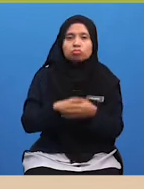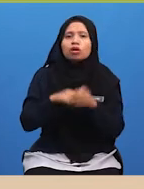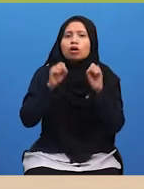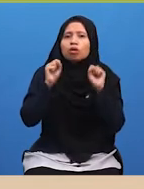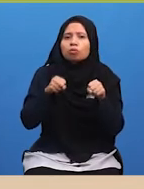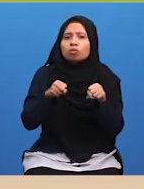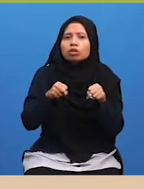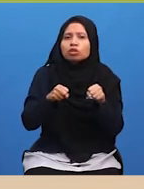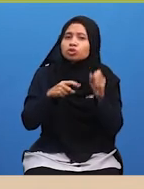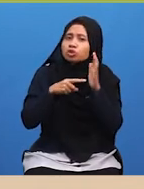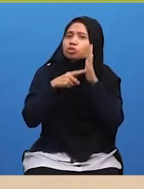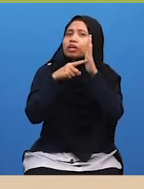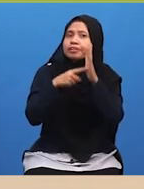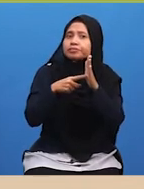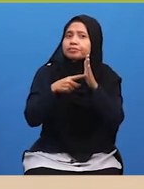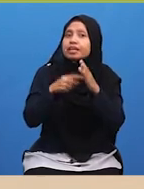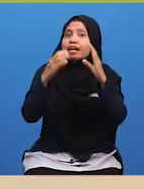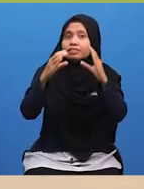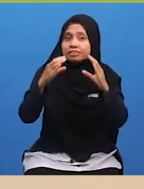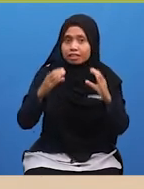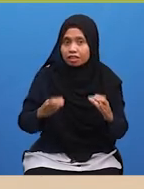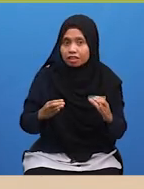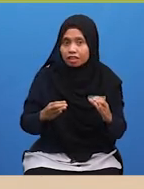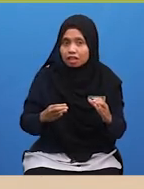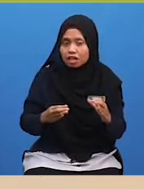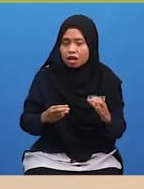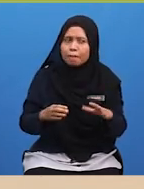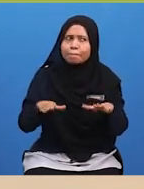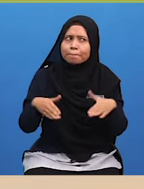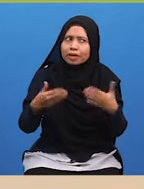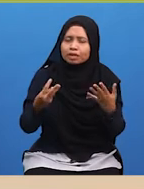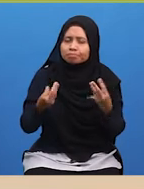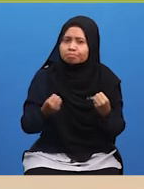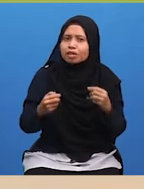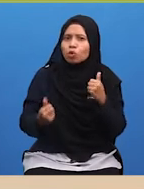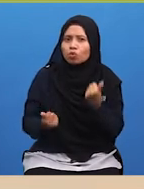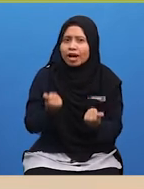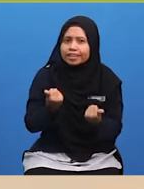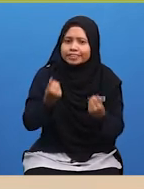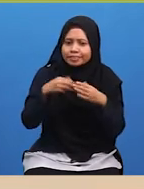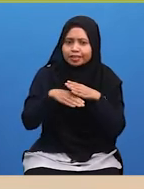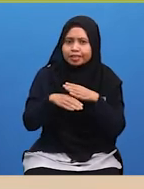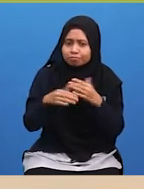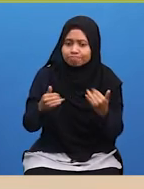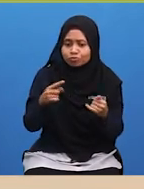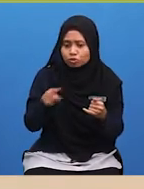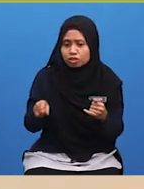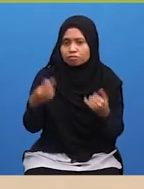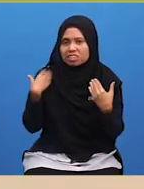boleh tak tunjukkan cara bertindak adil dalam situasi ini?